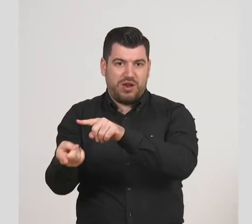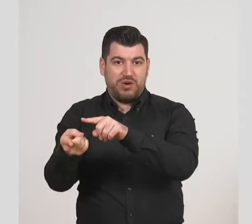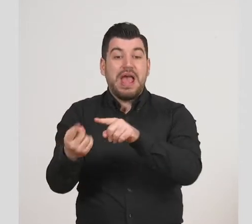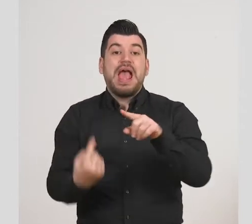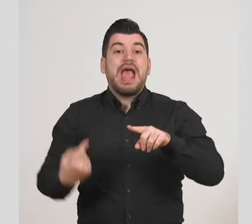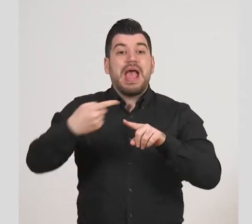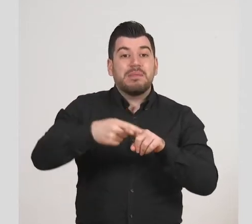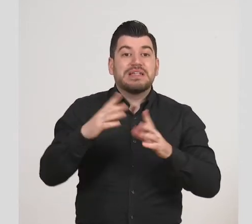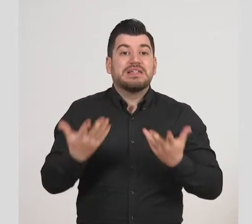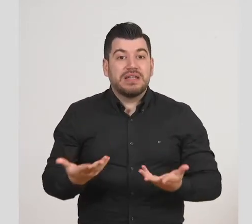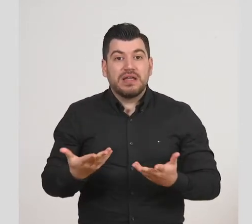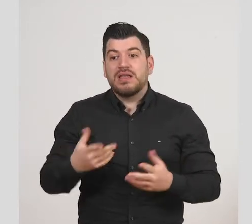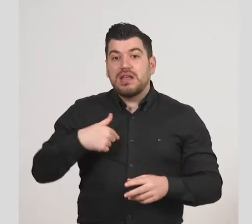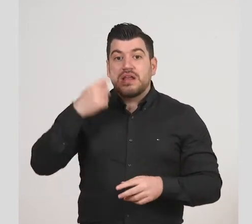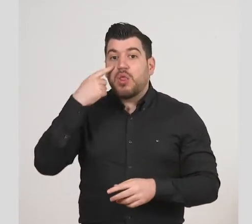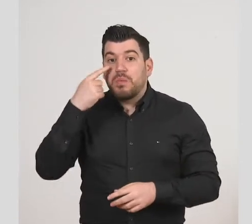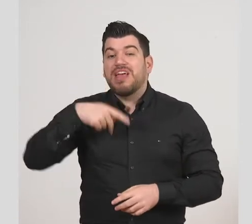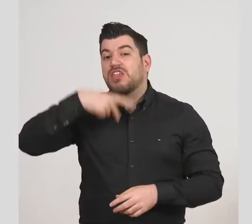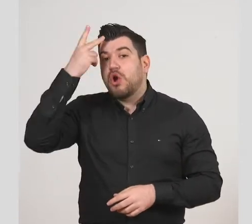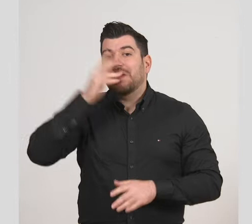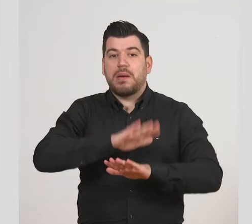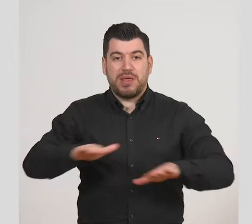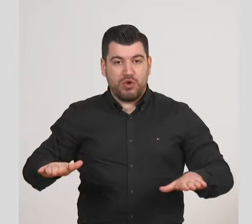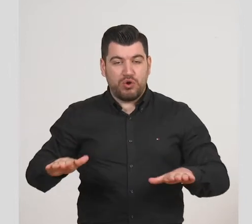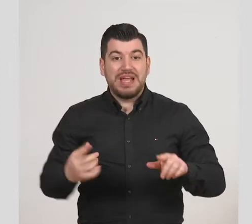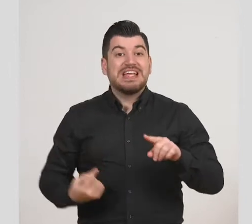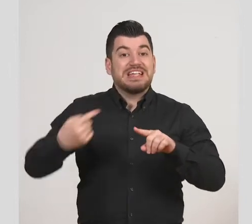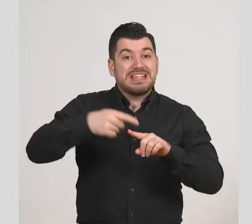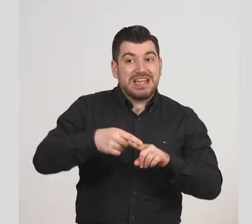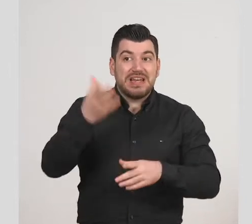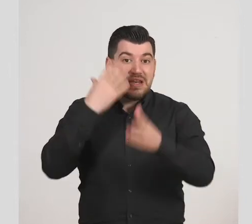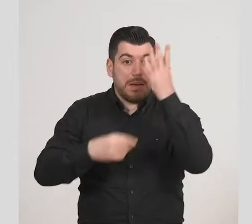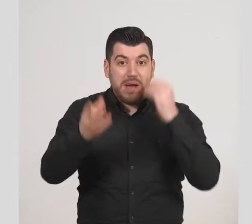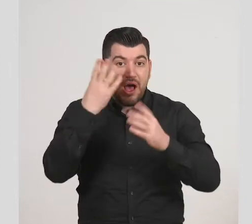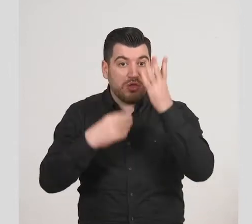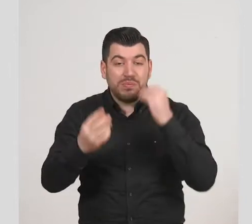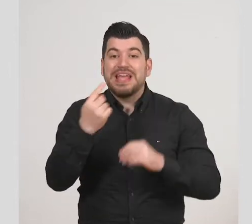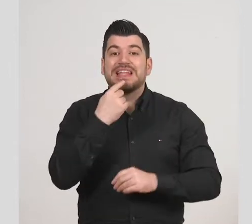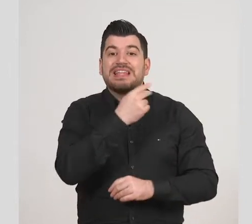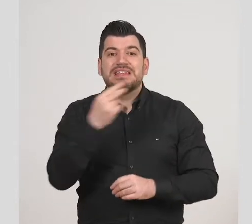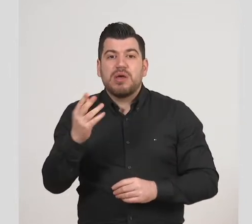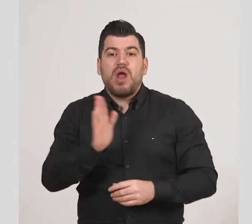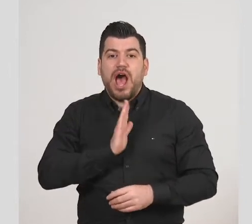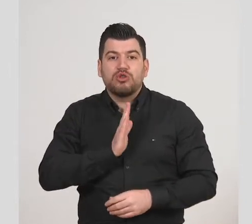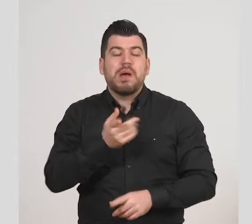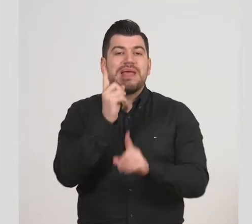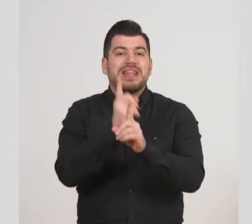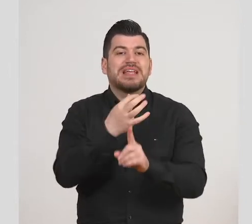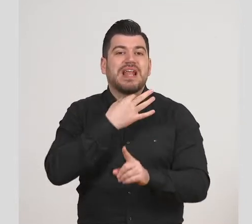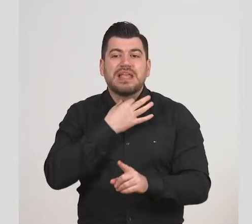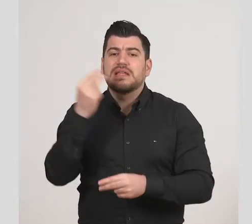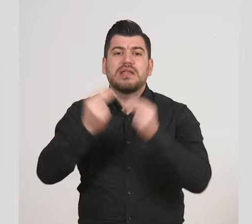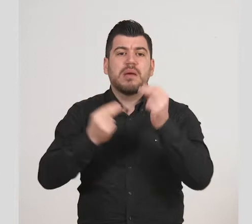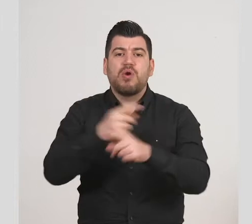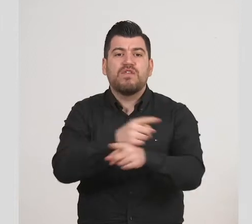δικαιώματα των παιδιών και να ευαισθητοποιηθούμε απέναντι στα άτομα με ειδικές ανάγκες και στα